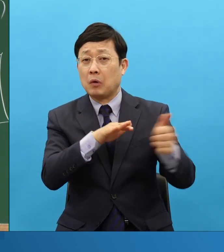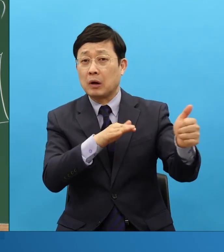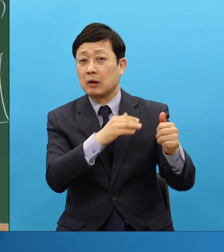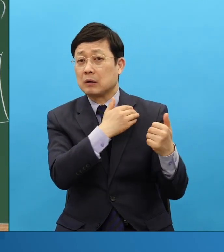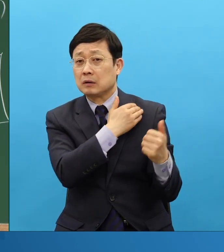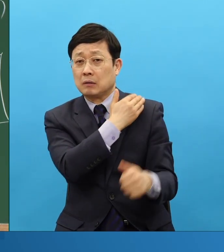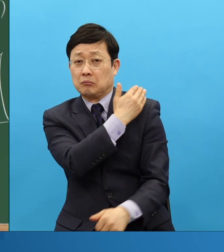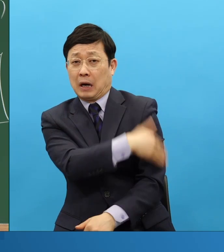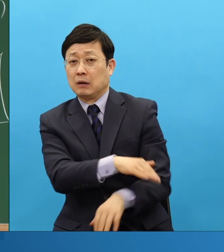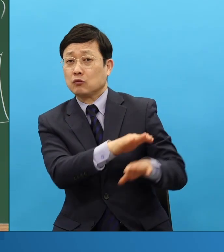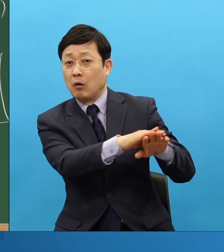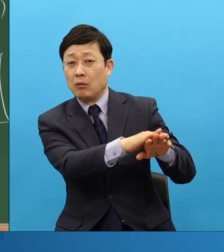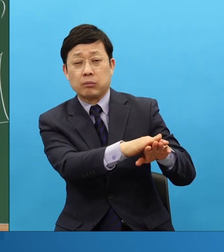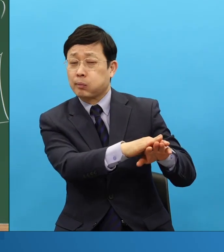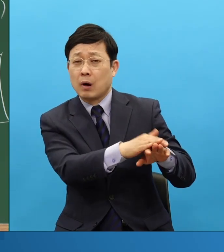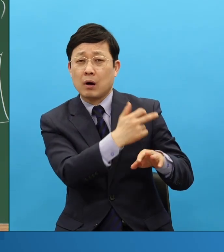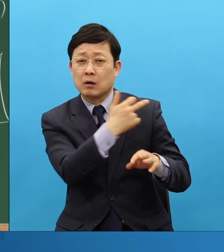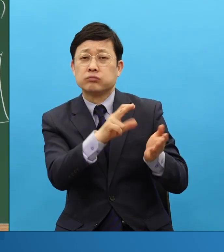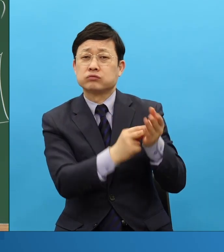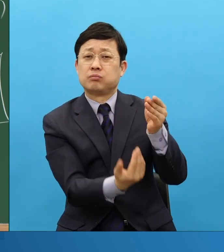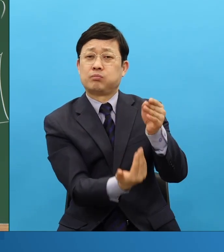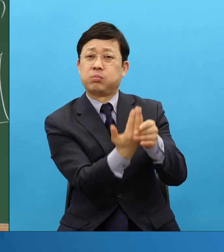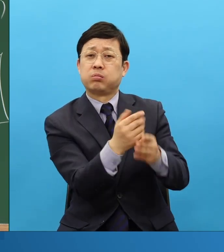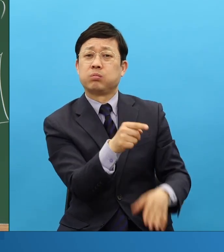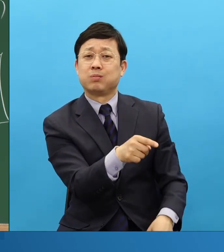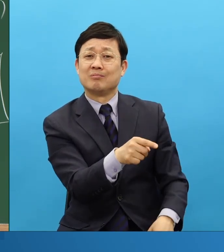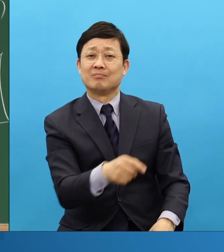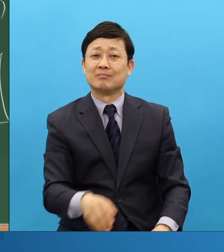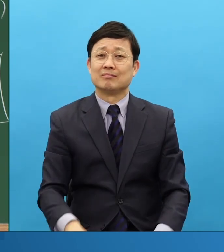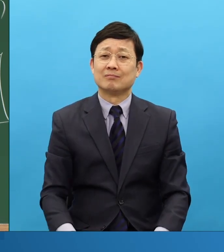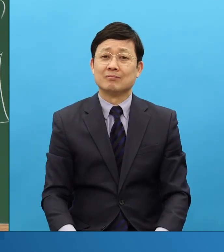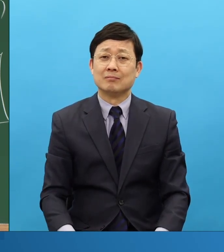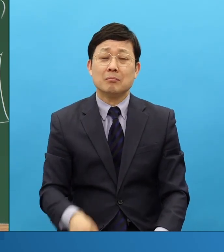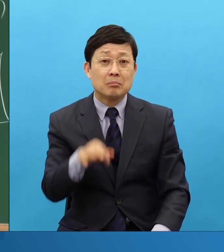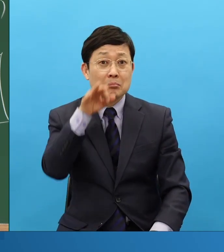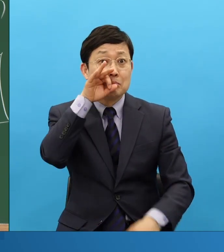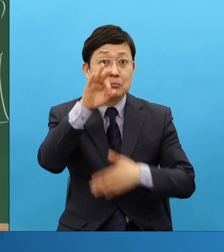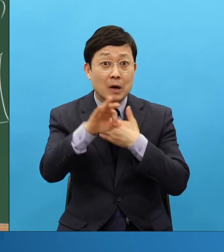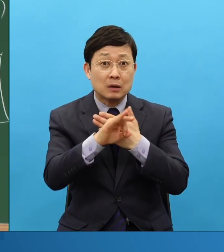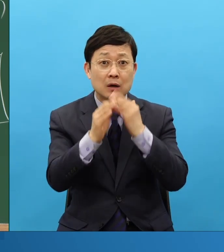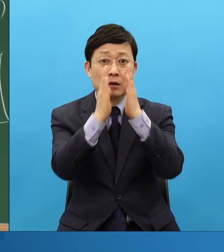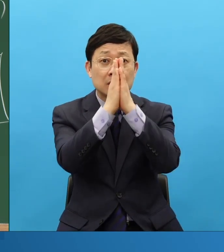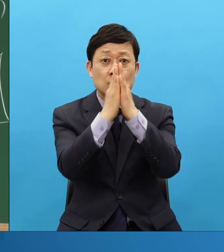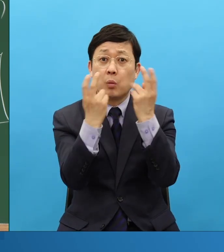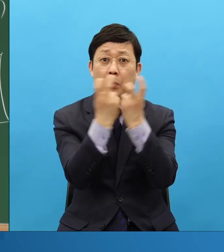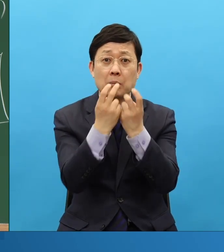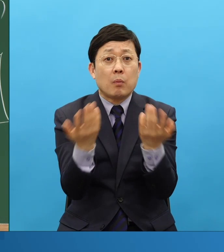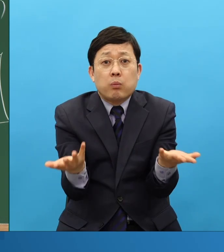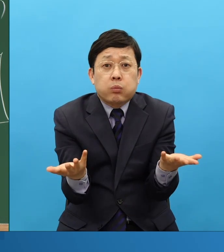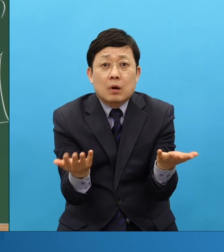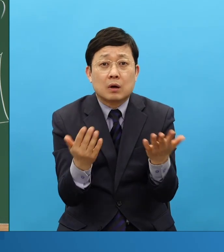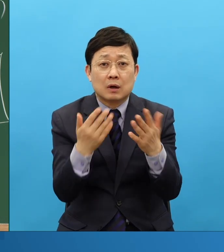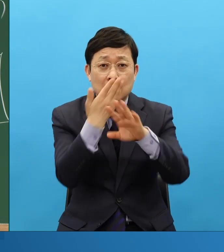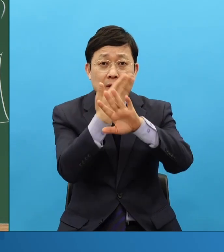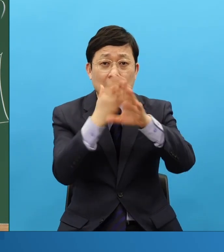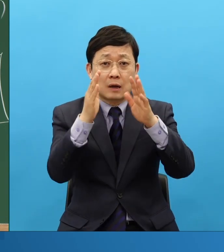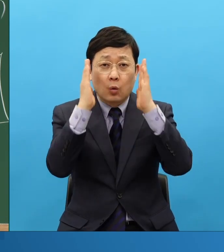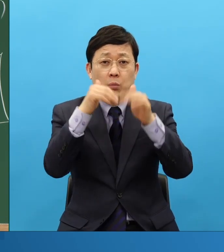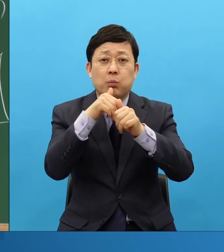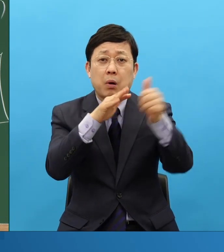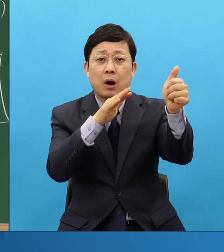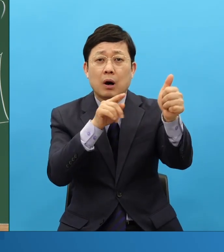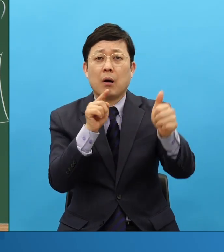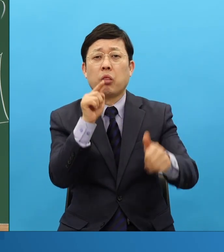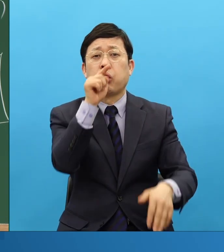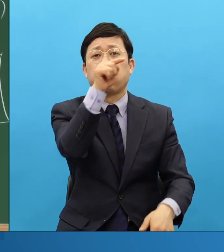이게 무시무시한 거예요. That is so fearsome. 그래가지고 유학까지 보내잖아요. And then you send them abroad as well. 참